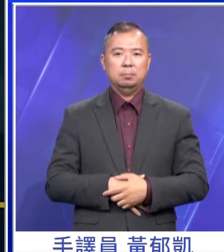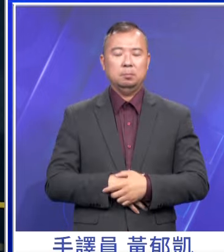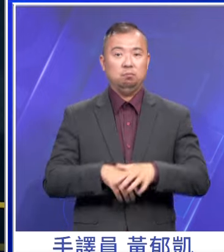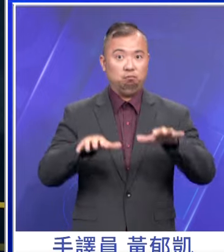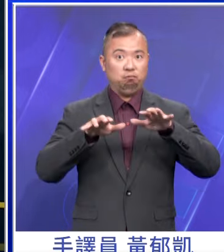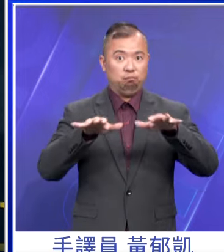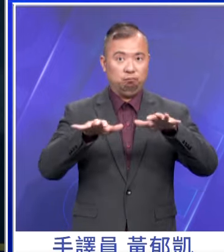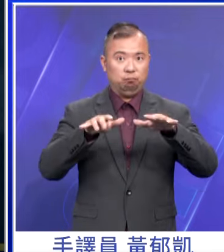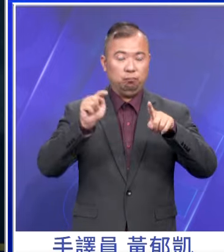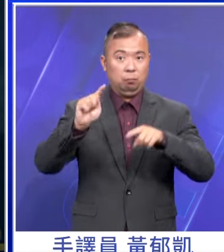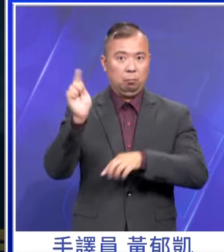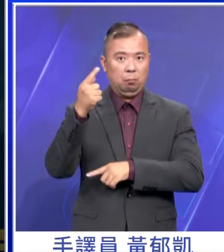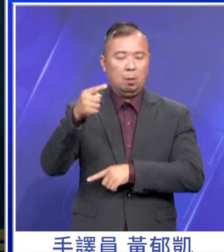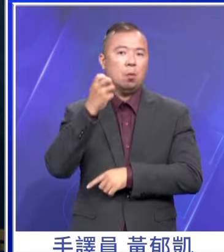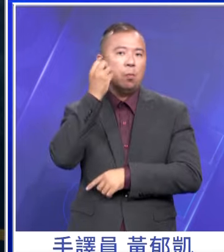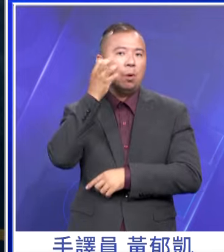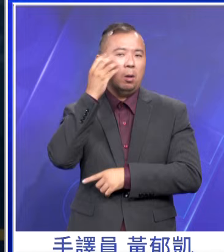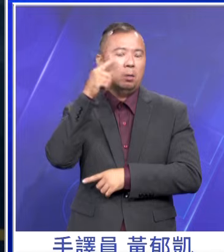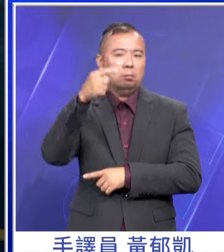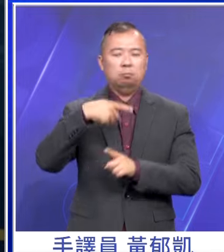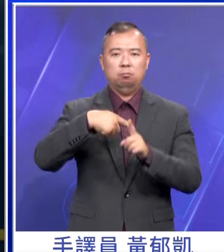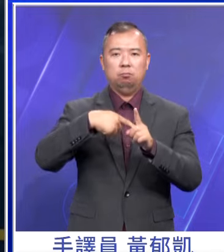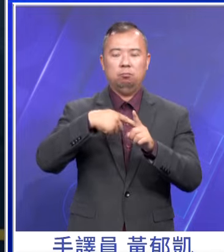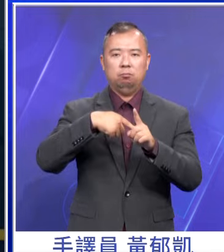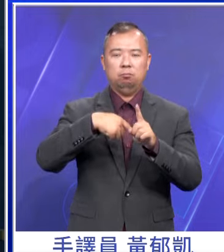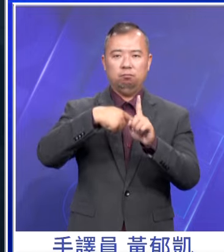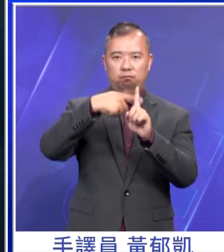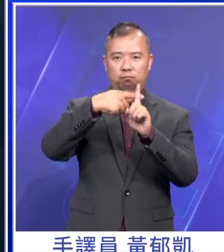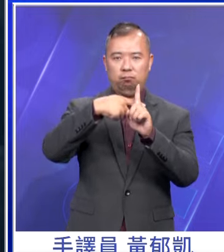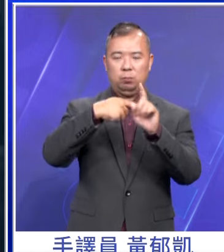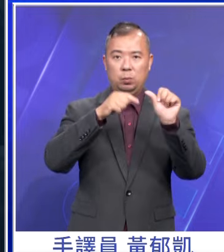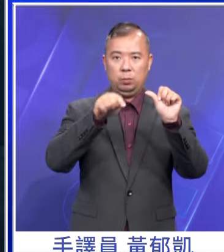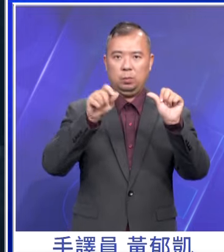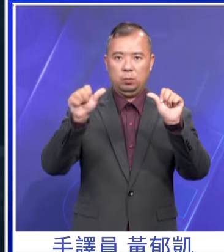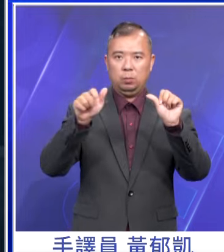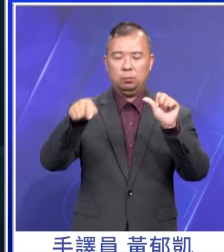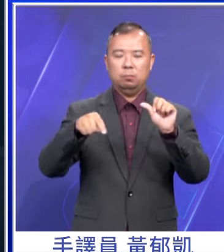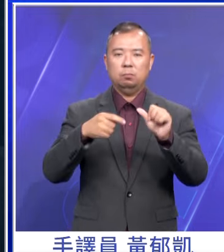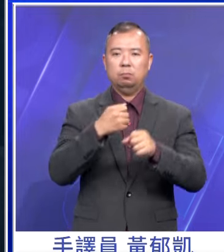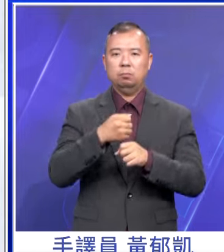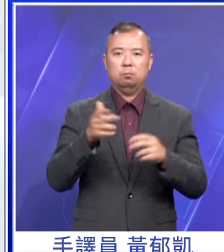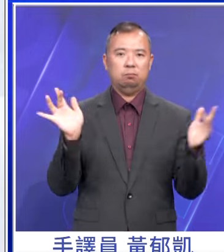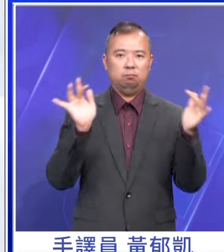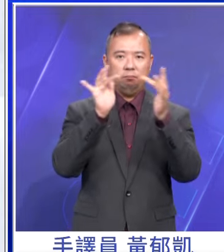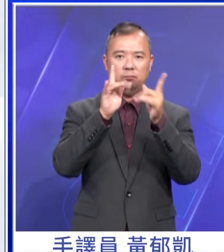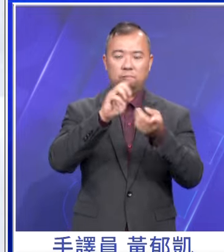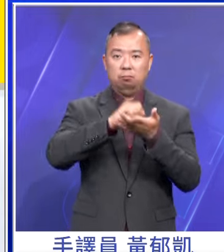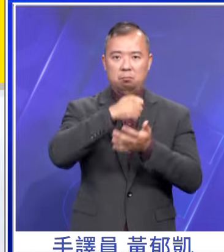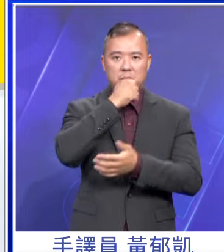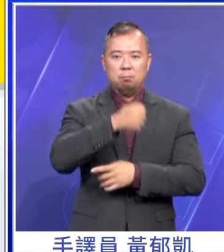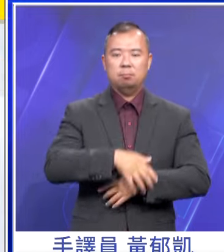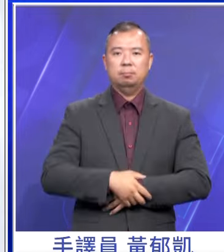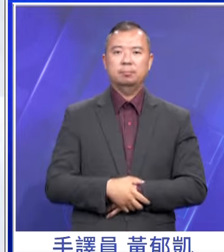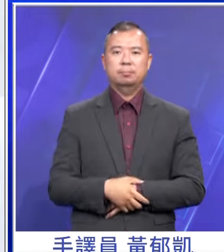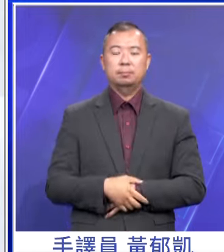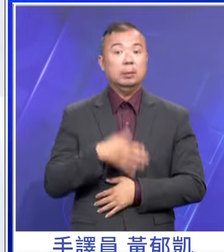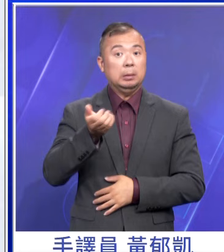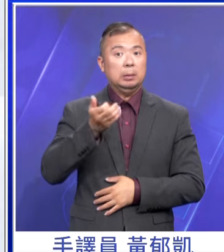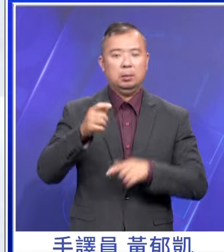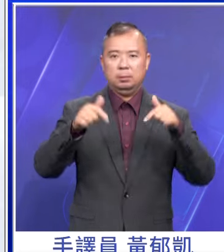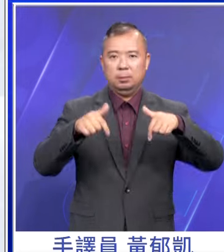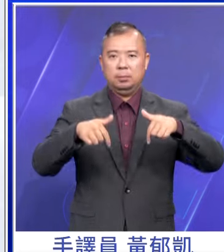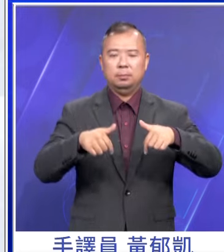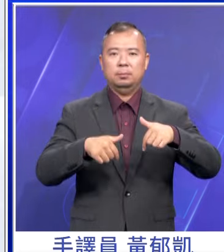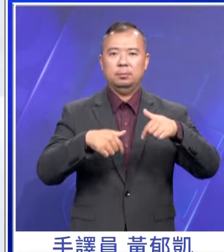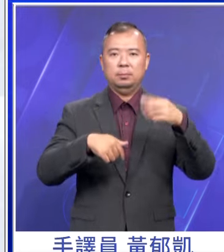花莲，规模有5.5。详细情况，我们连线记者徐少云，少云请说。 好，没错，就在刚刚下午